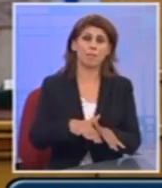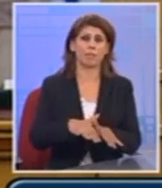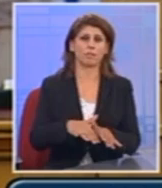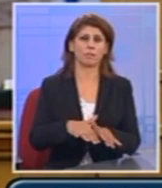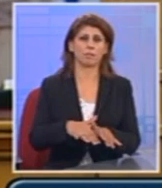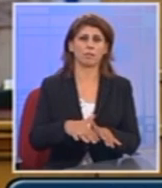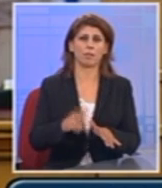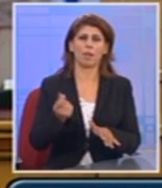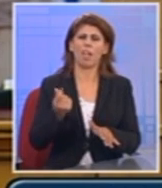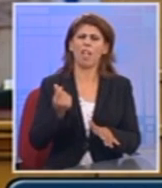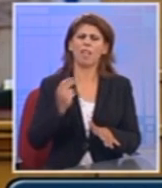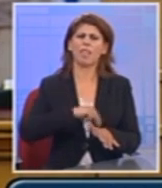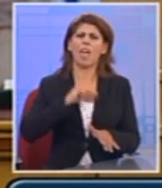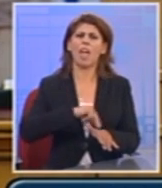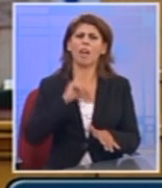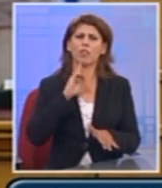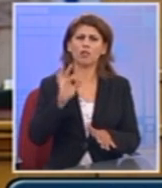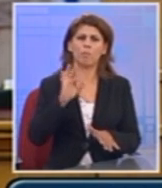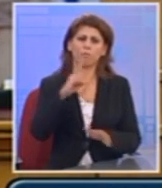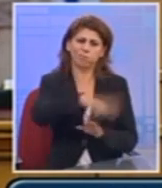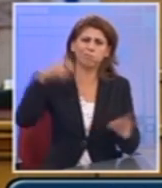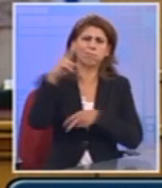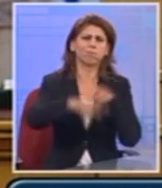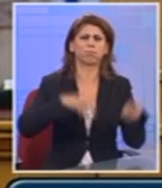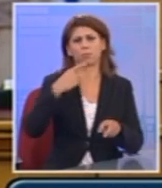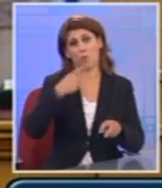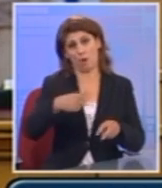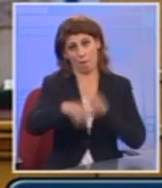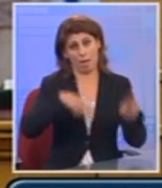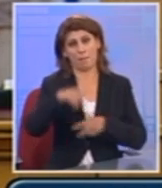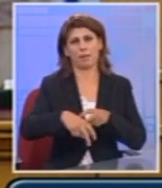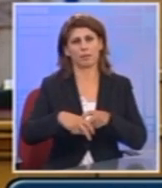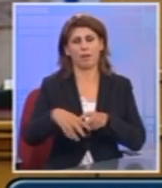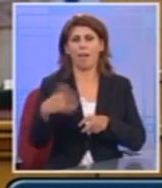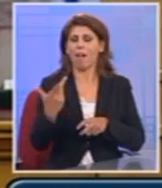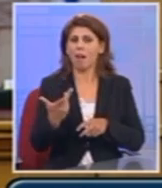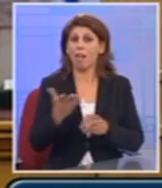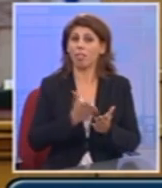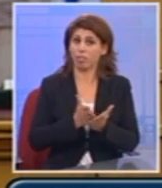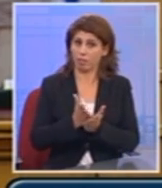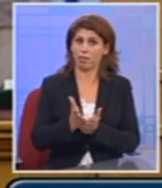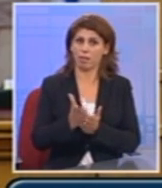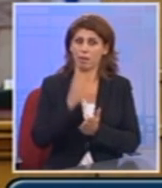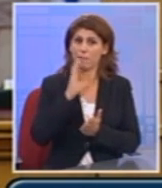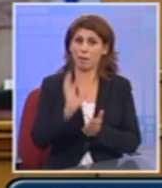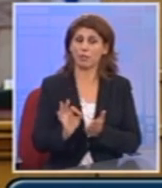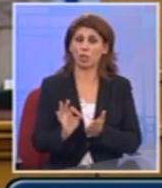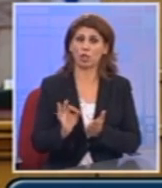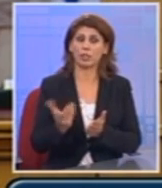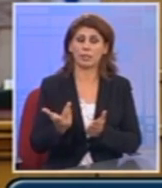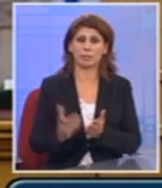κερδοσκοπικών ταμείων αρπακτικών όπως τα λέμε για να είμαστε όμως δίκαιοι στην